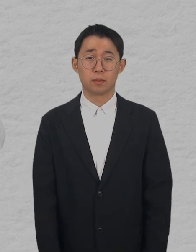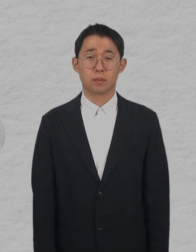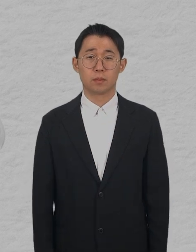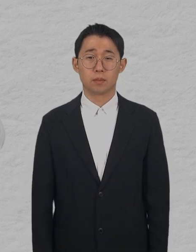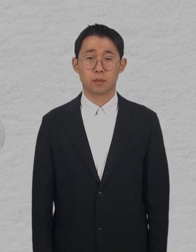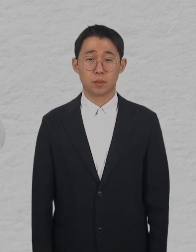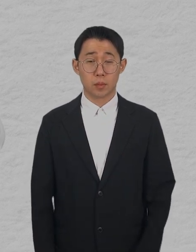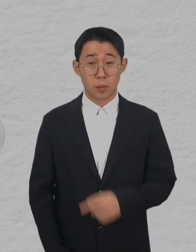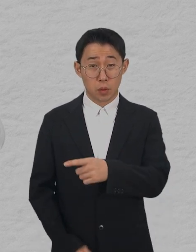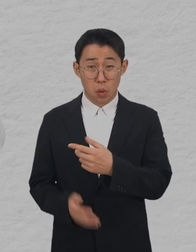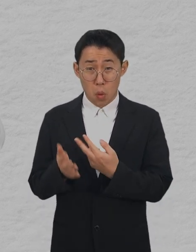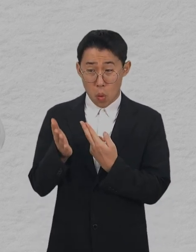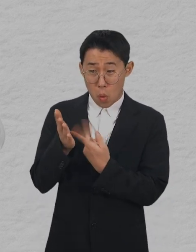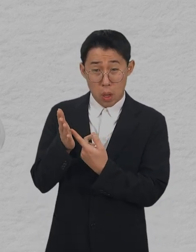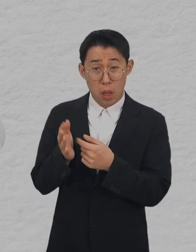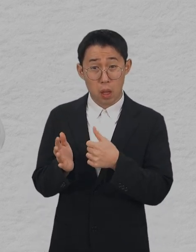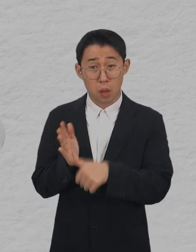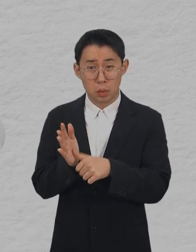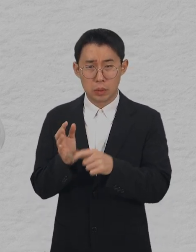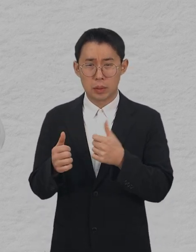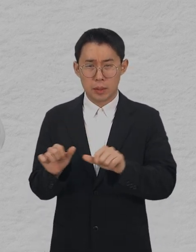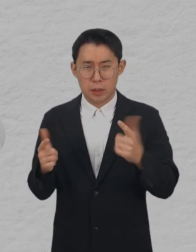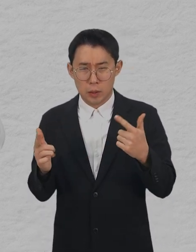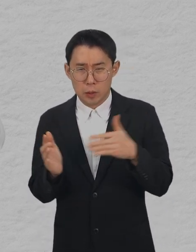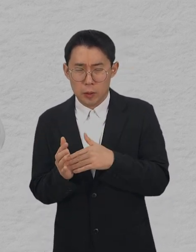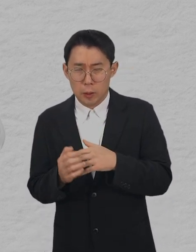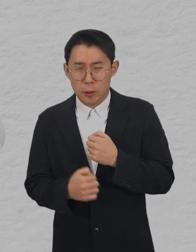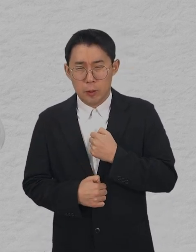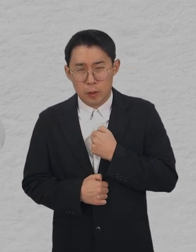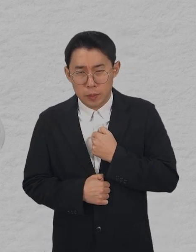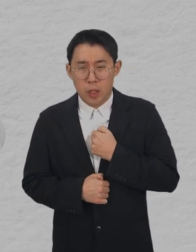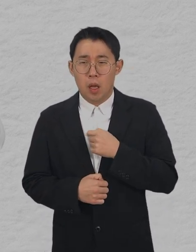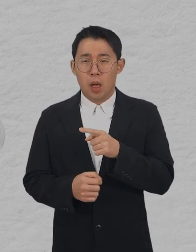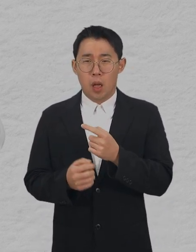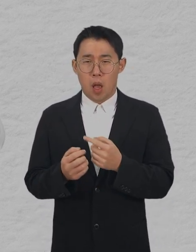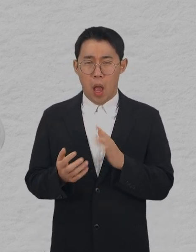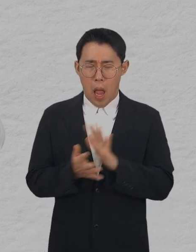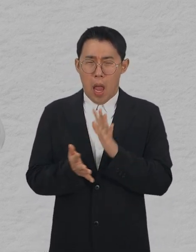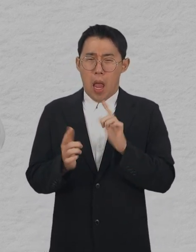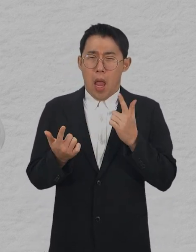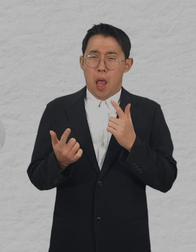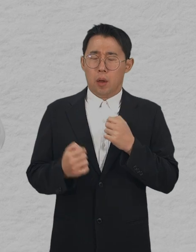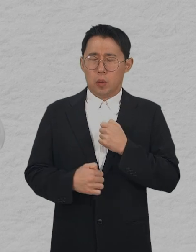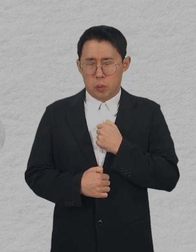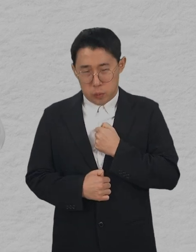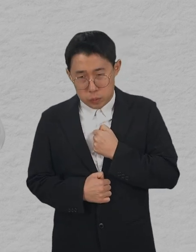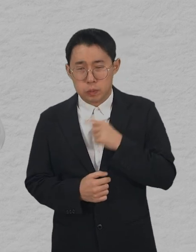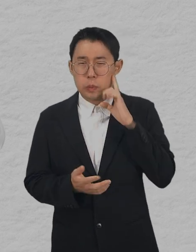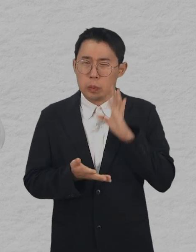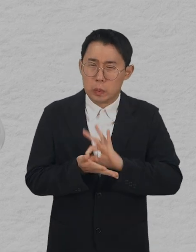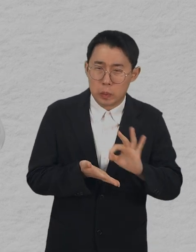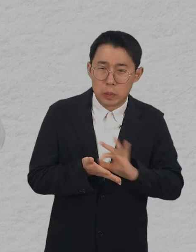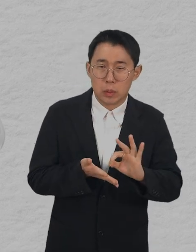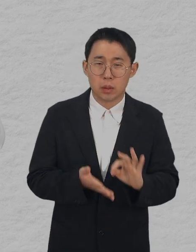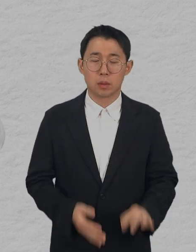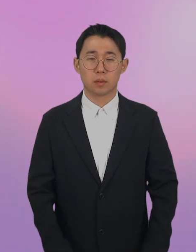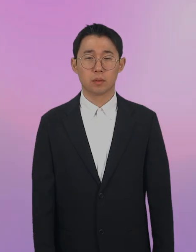마지막으로 유리기구는 깨지지 않도록 주의하고 가열기구는 화상을 입지 않도록 더욱 조심히 다뤄야